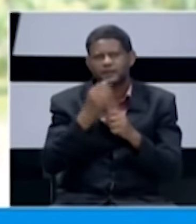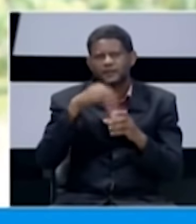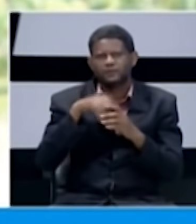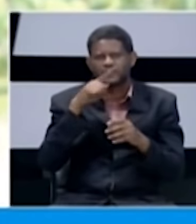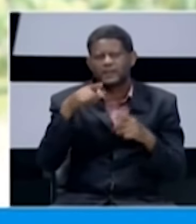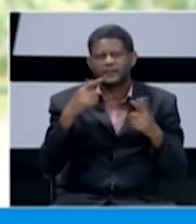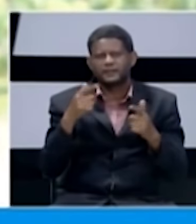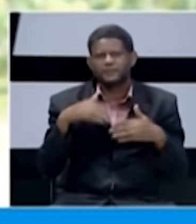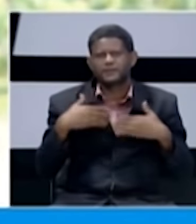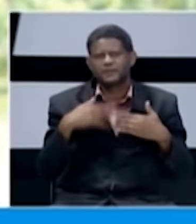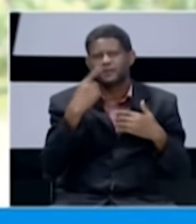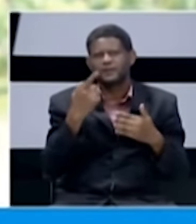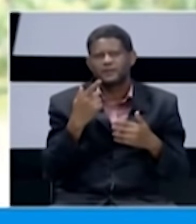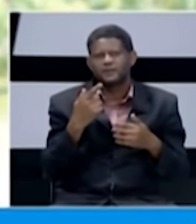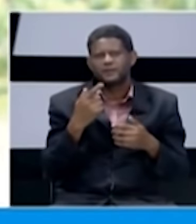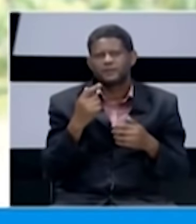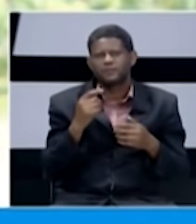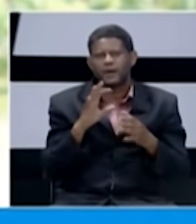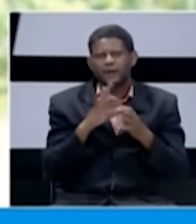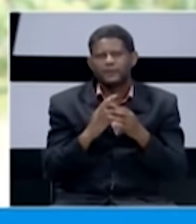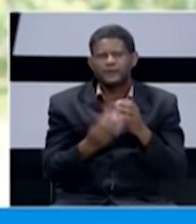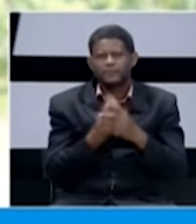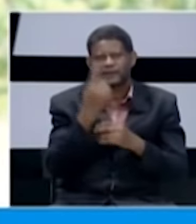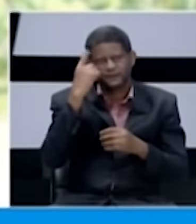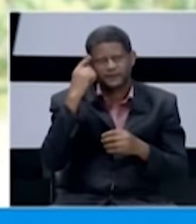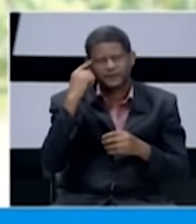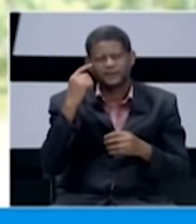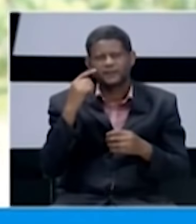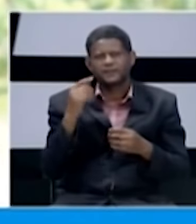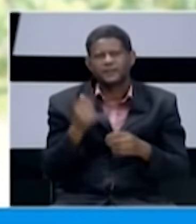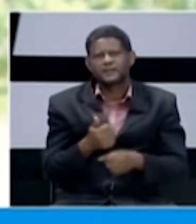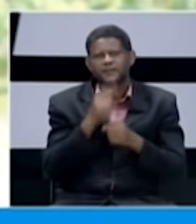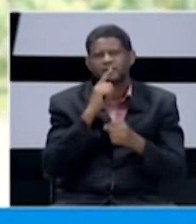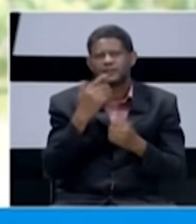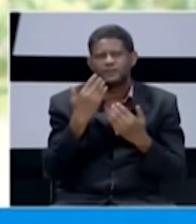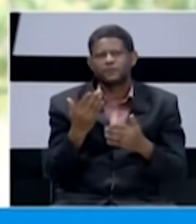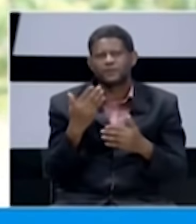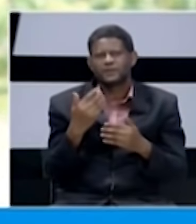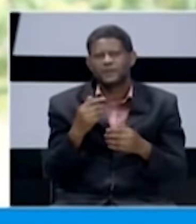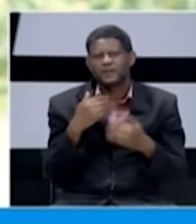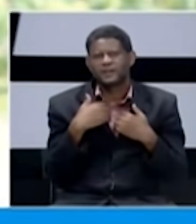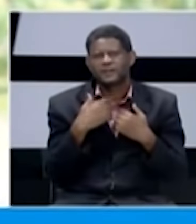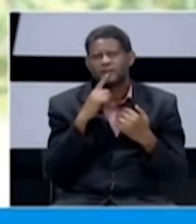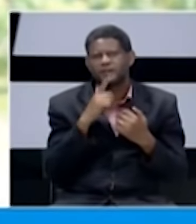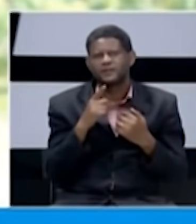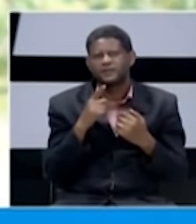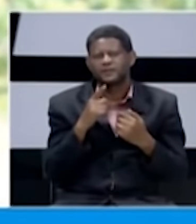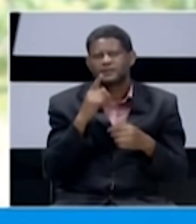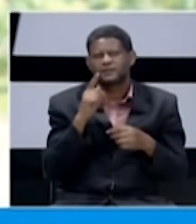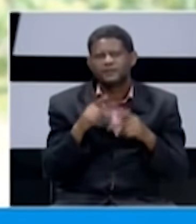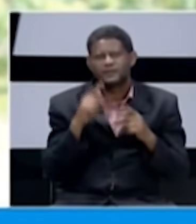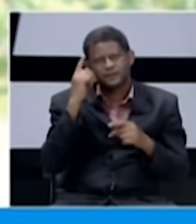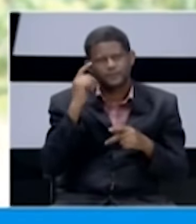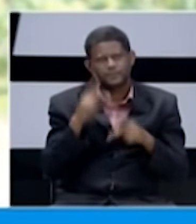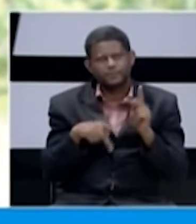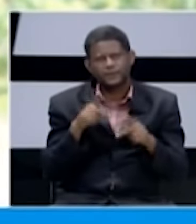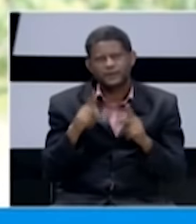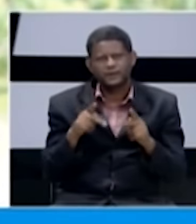حر رديئة قراء قال اتياتنا نيران لخذو لحلف غلطعمي هزي ما يمخو عادي نيرانيا هزي تاي مالتيو تقدم هزي بحدش مالتيو هم تلتبها